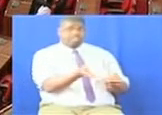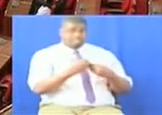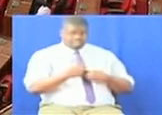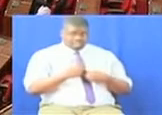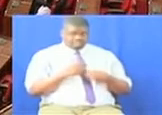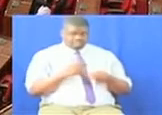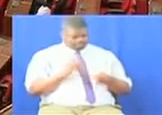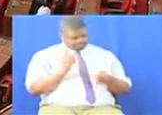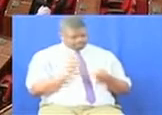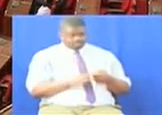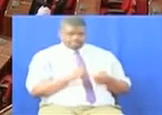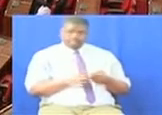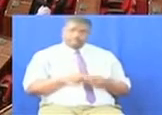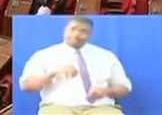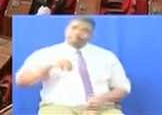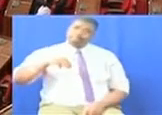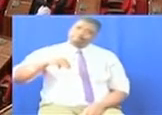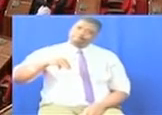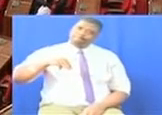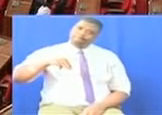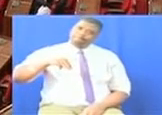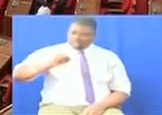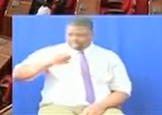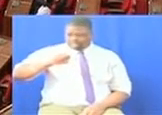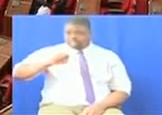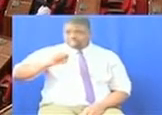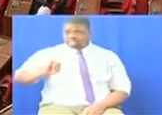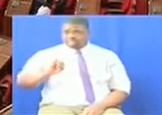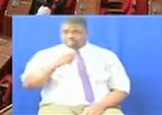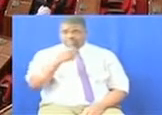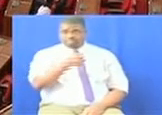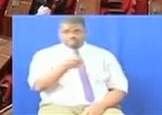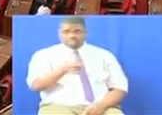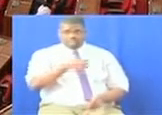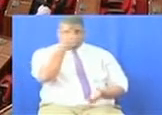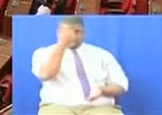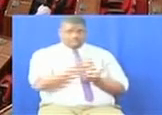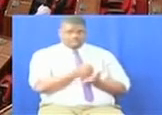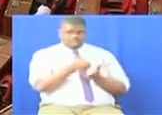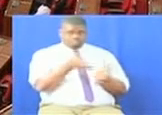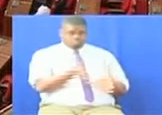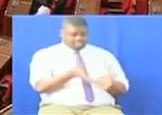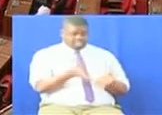Mheshimiwa Masi kwa kuleta azimio hili.